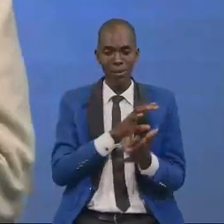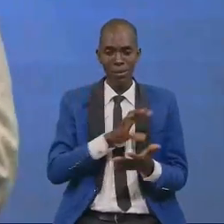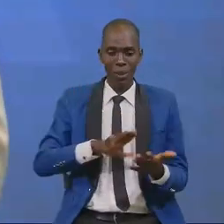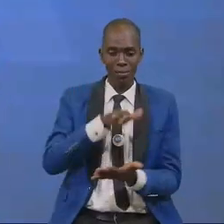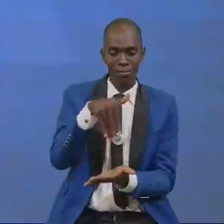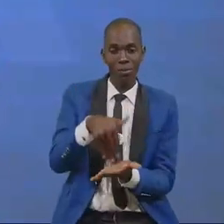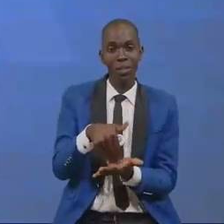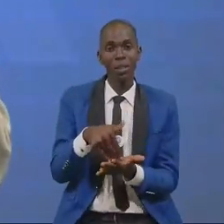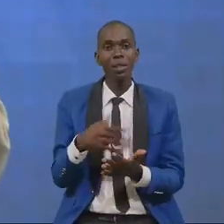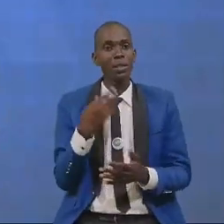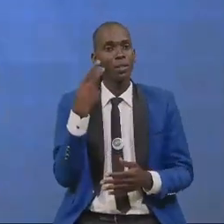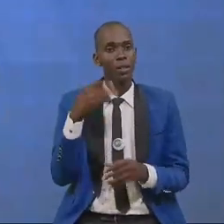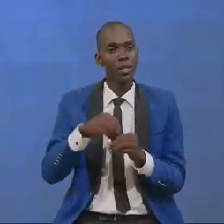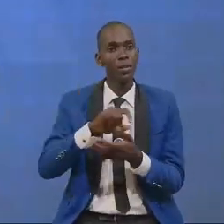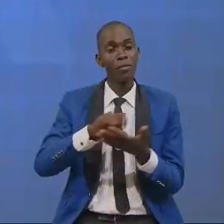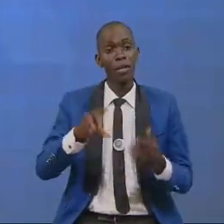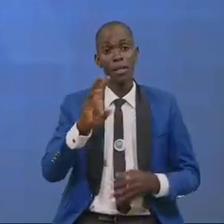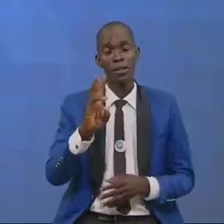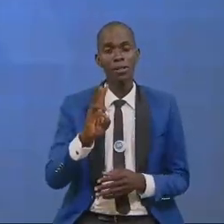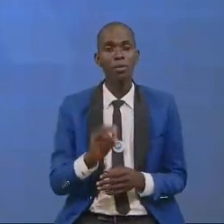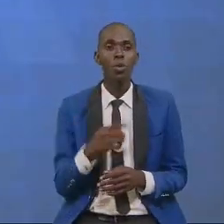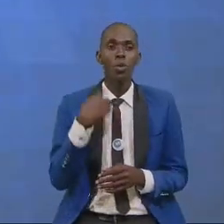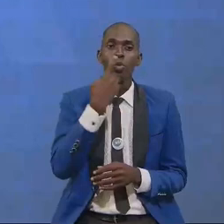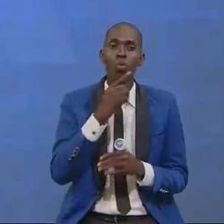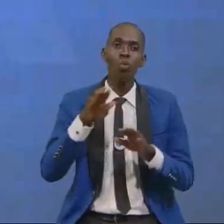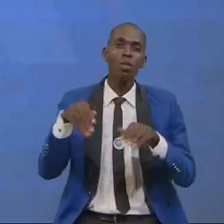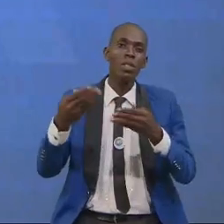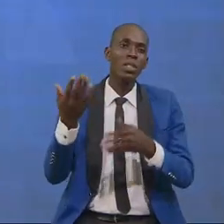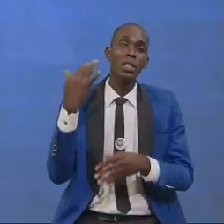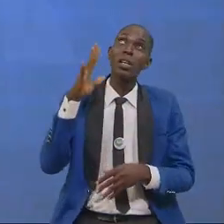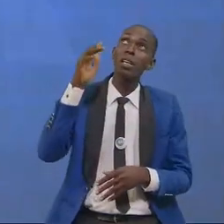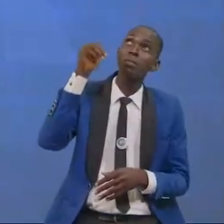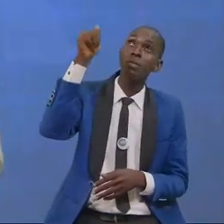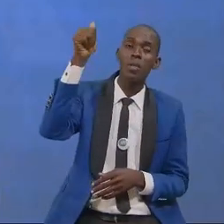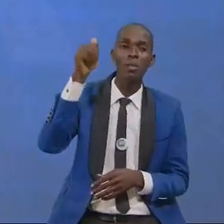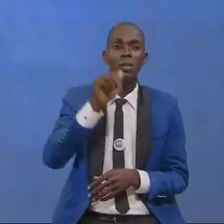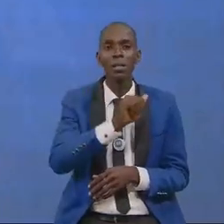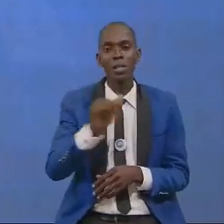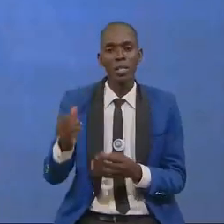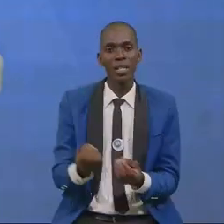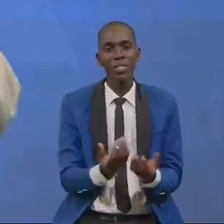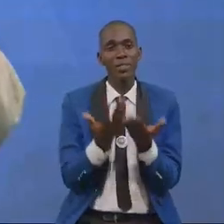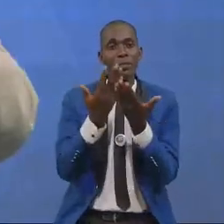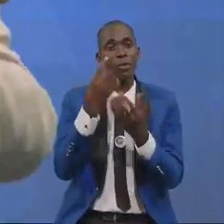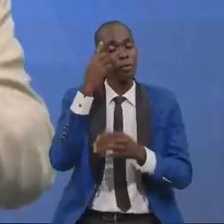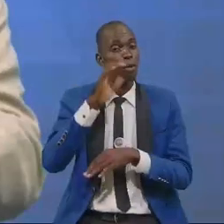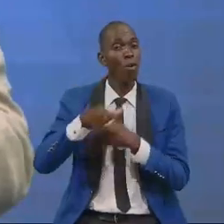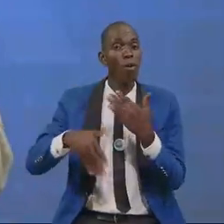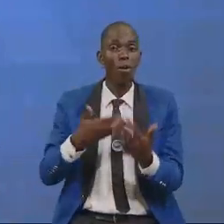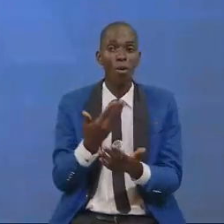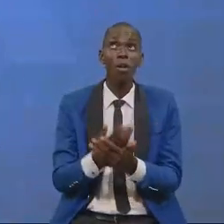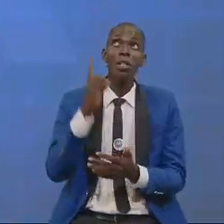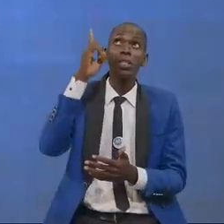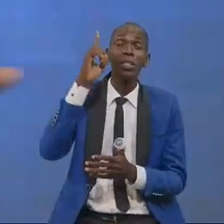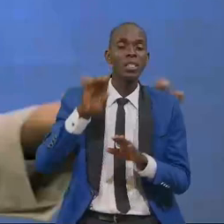verset 6 nous dit qui s'est donné lui-même en rançon pour tous il s'est donné